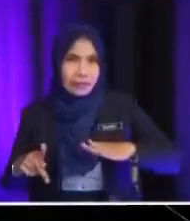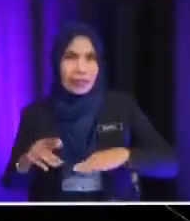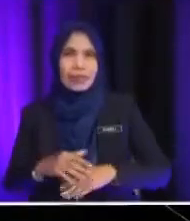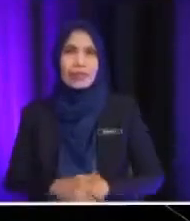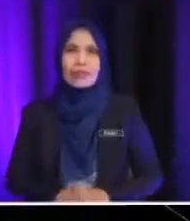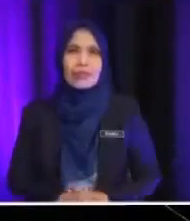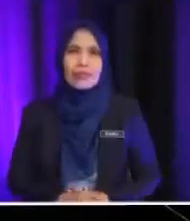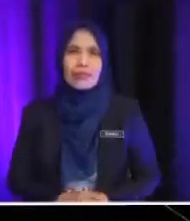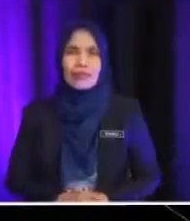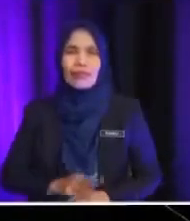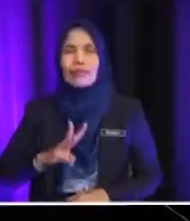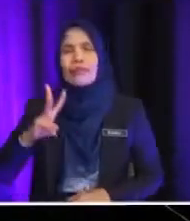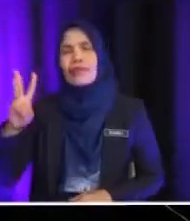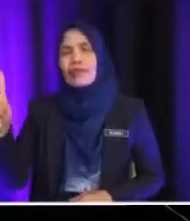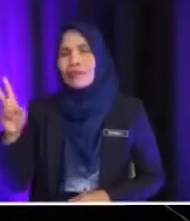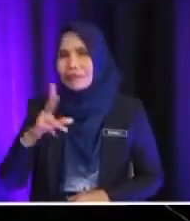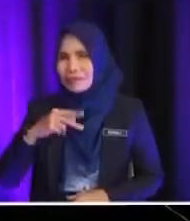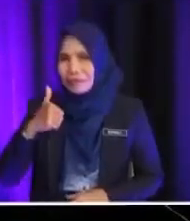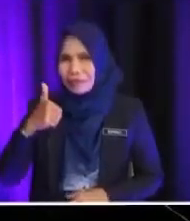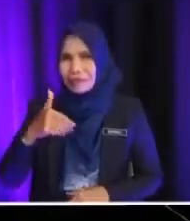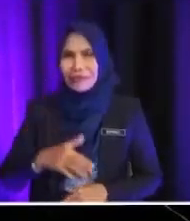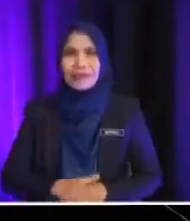peralatan. Wow, sedap cikgu.